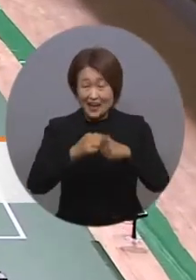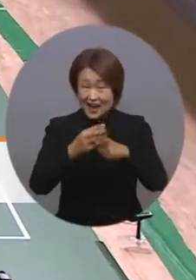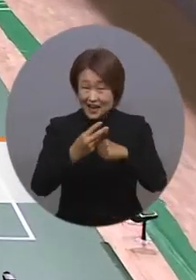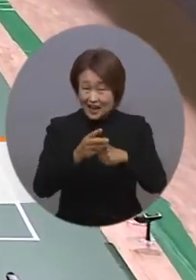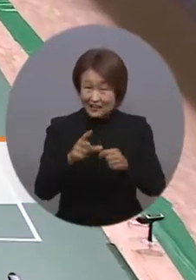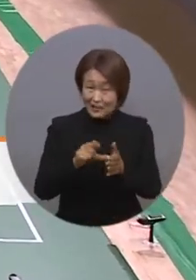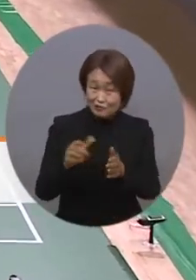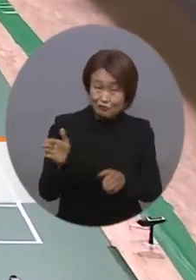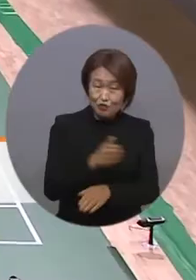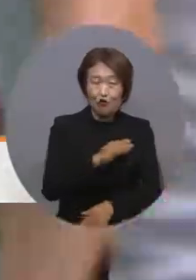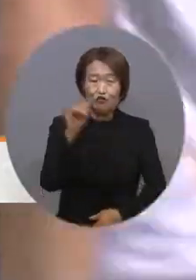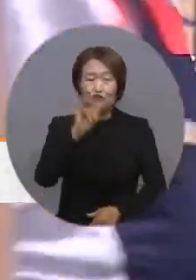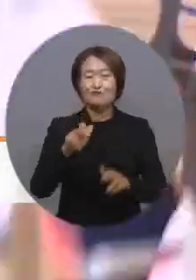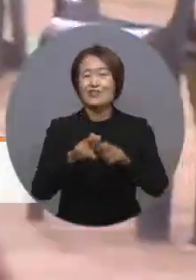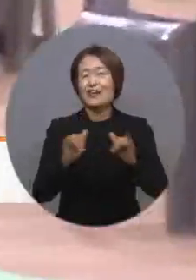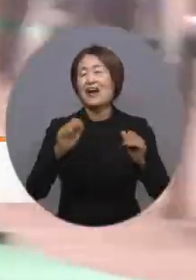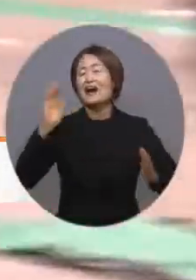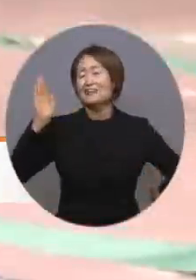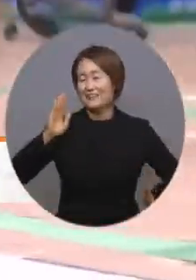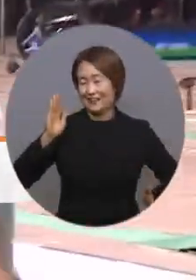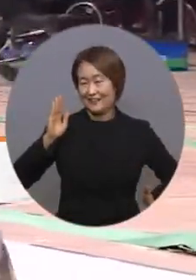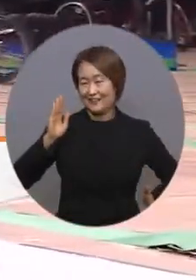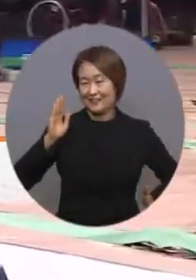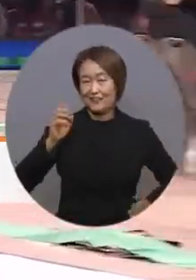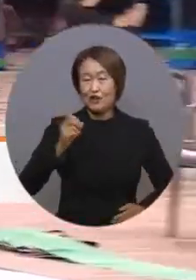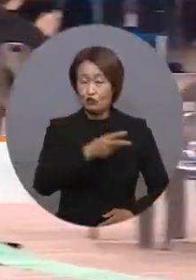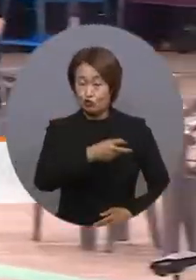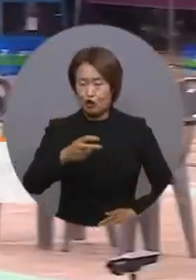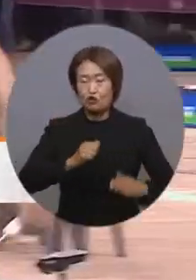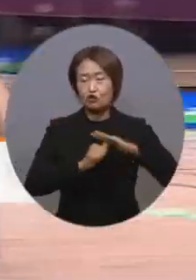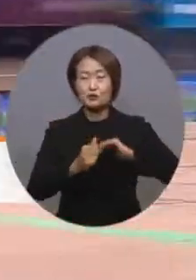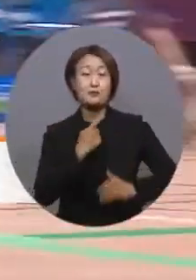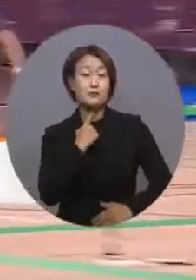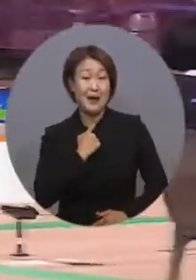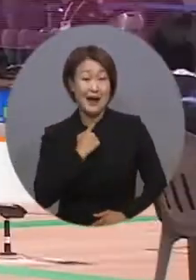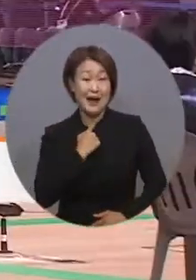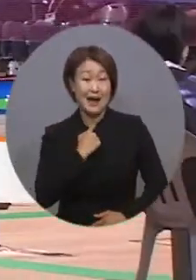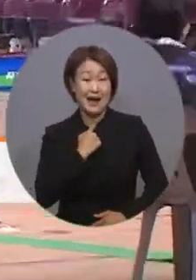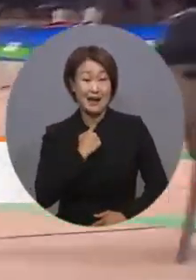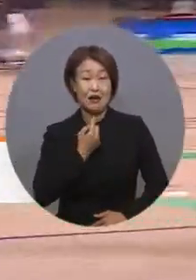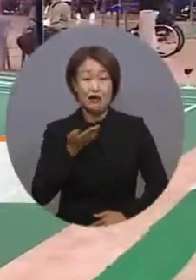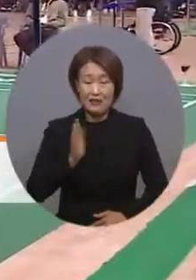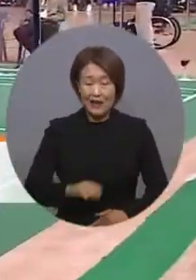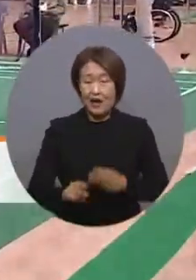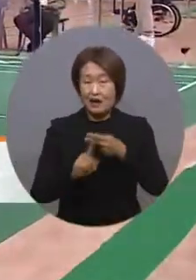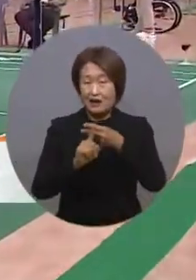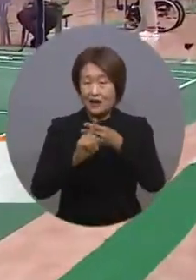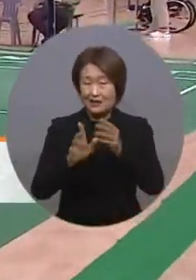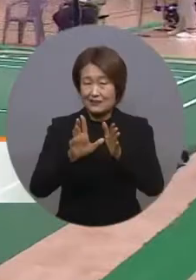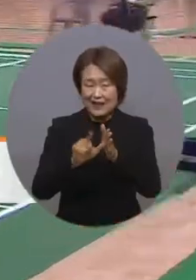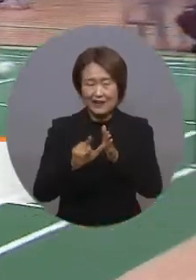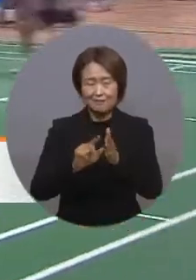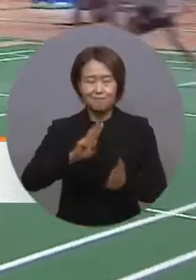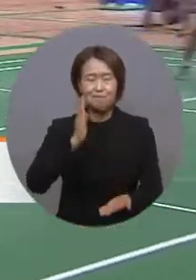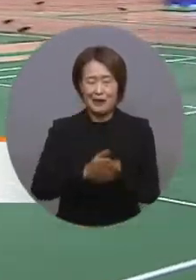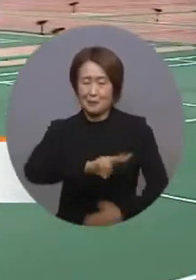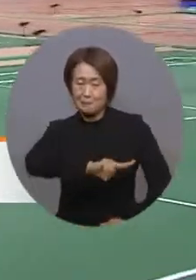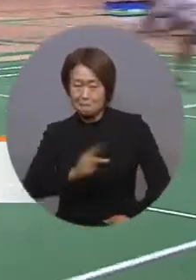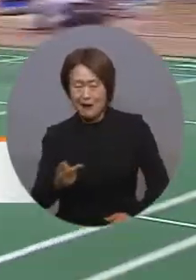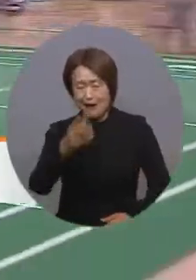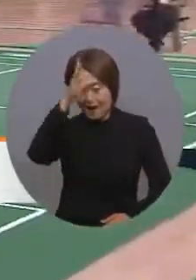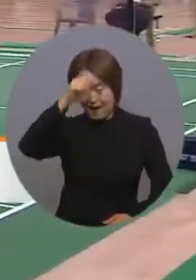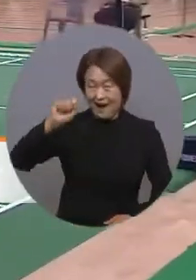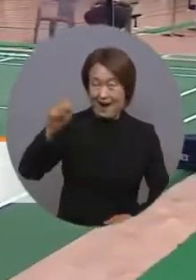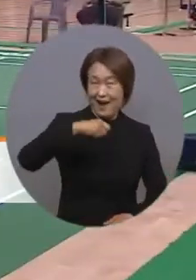때부터 전국장애학생체육대회에서 수영선수로 활약한 이정수 선수는 중학교 1학년 시절 배드민턴으로 전향해